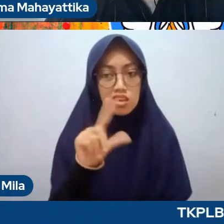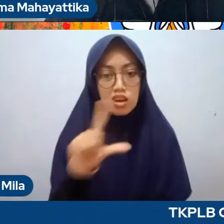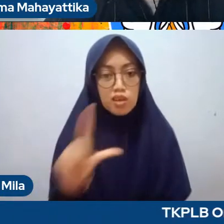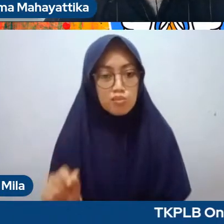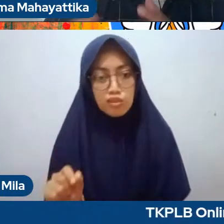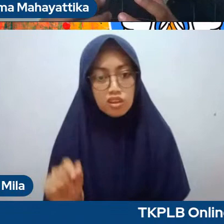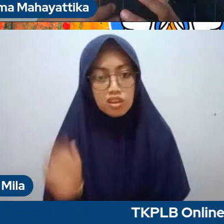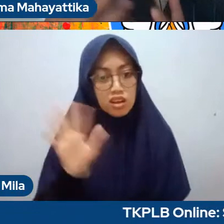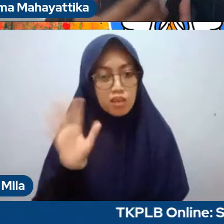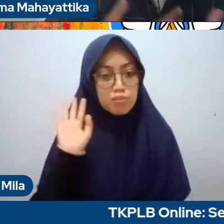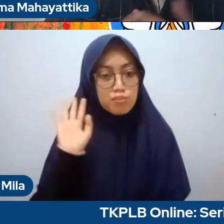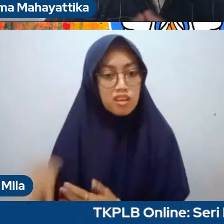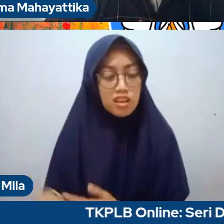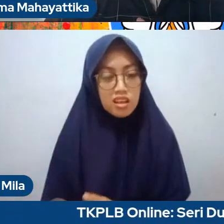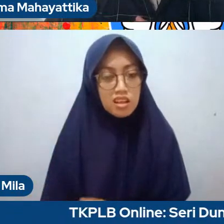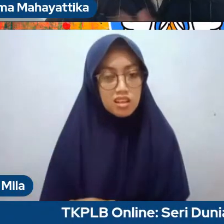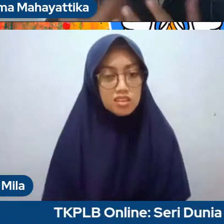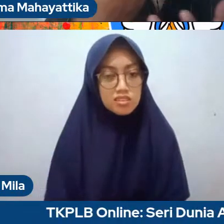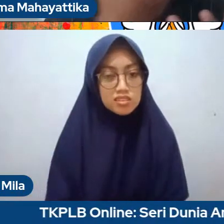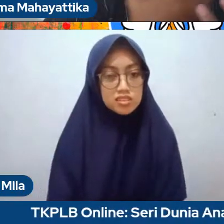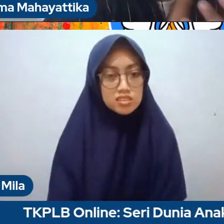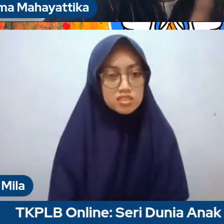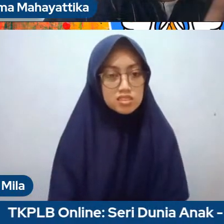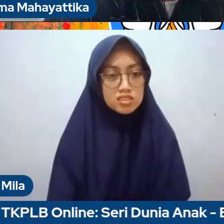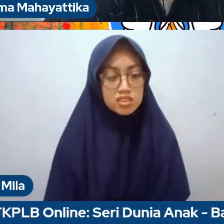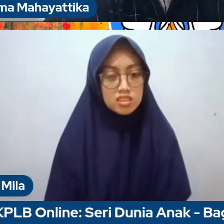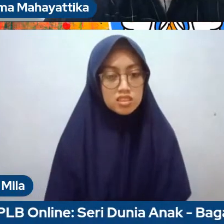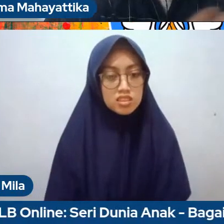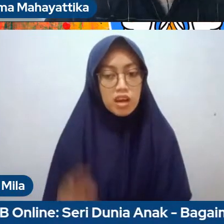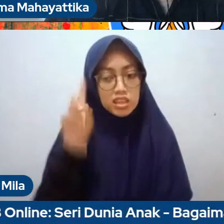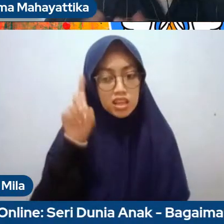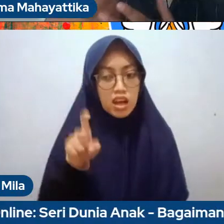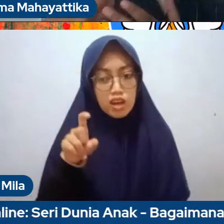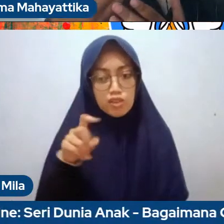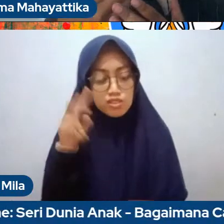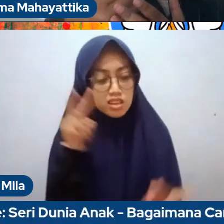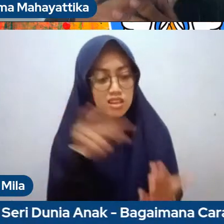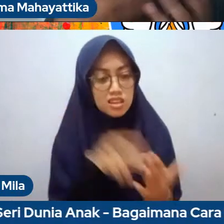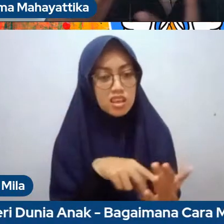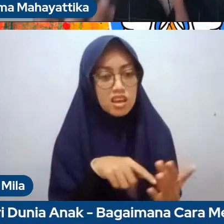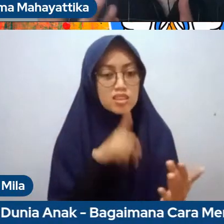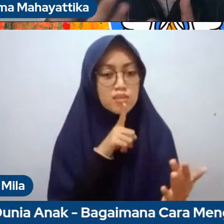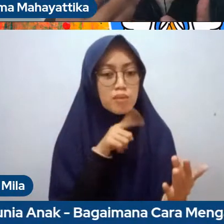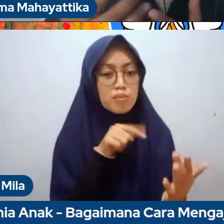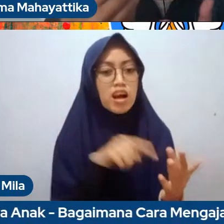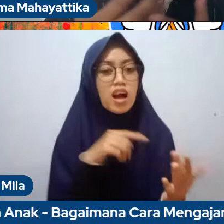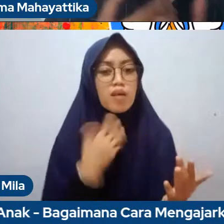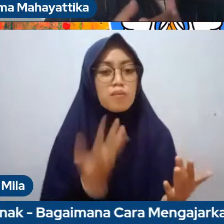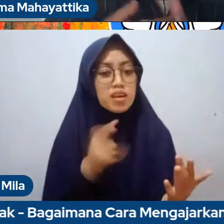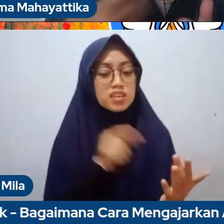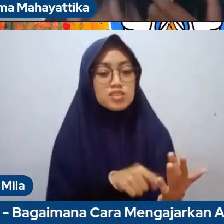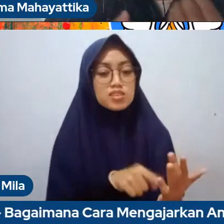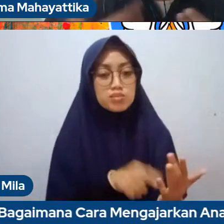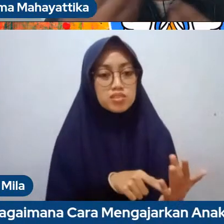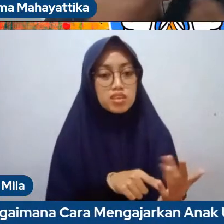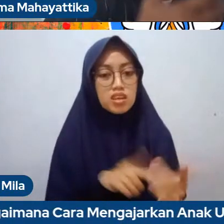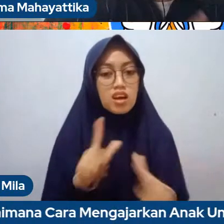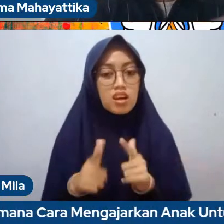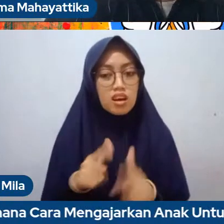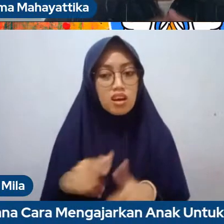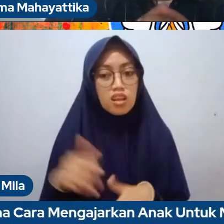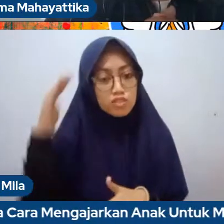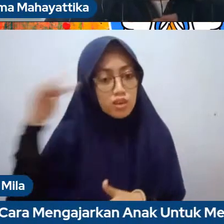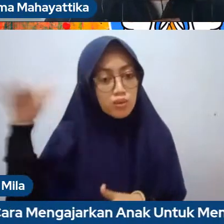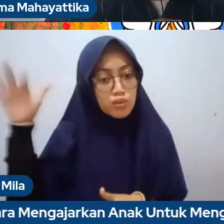gitu. Nah, kan tanya ada apa sih sebenarnya dibalik itu gitu kan. Kalau dia dewasa kan bisa begitu ya, di konseling,